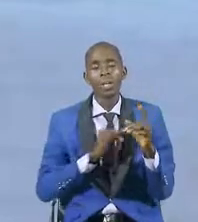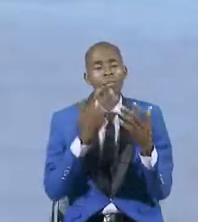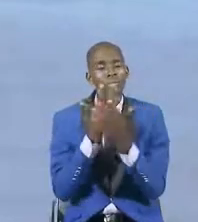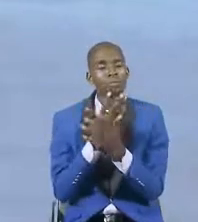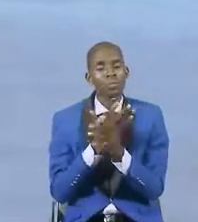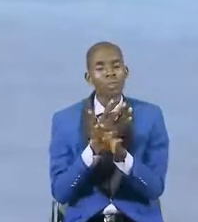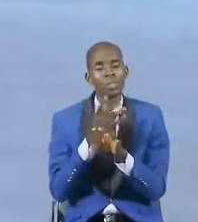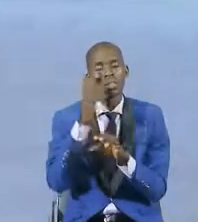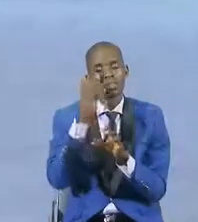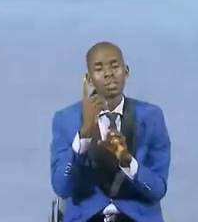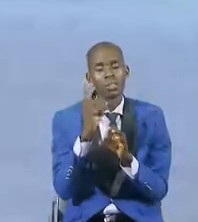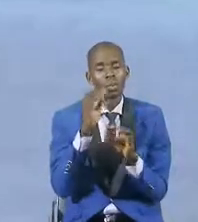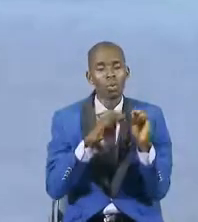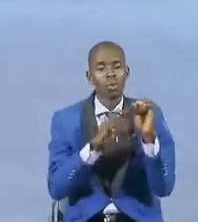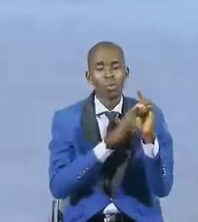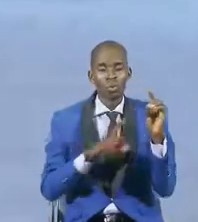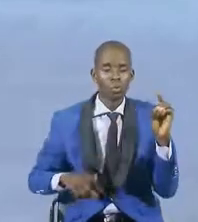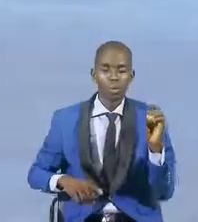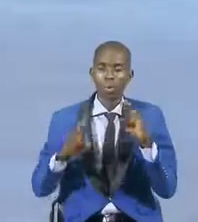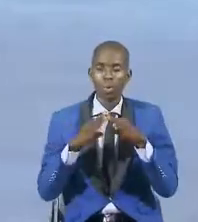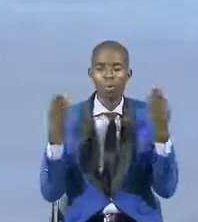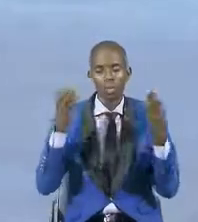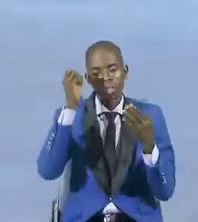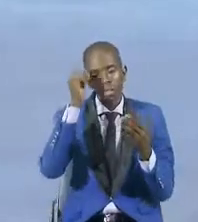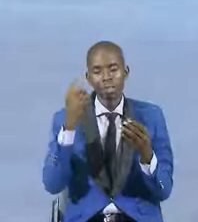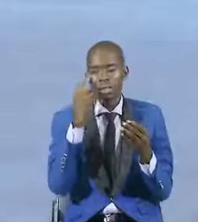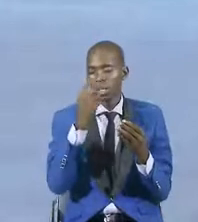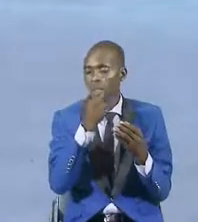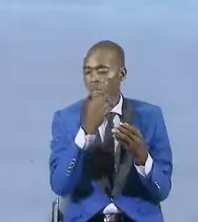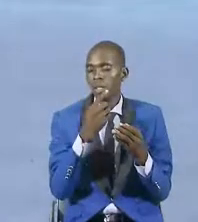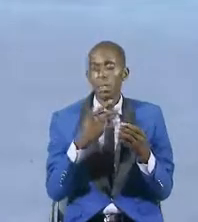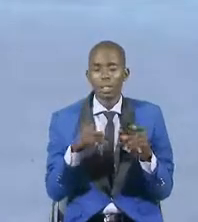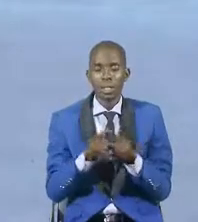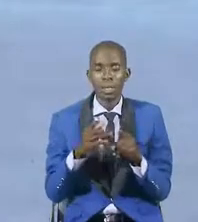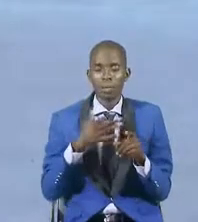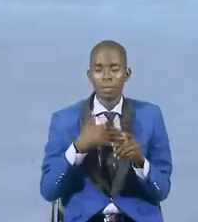dit, Éternel, ouvre ses yeux pour qu'il voie.